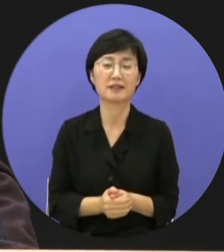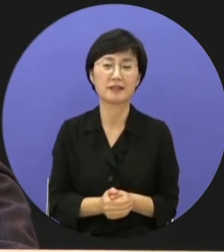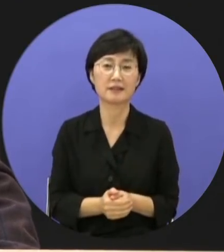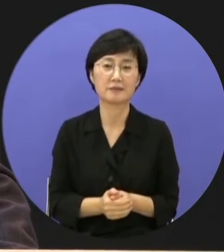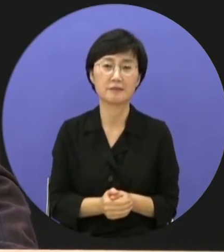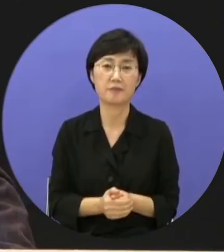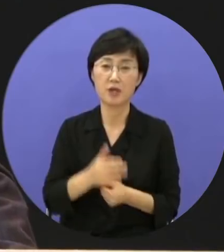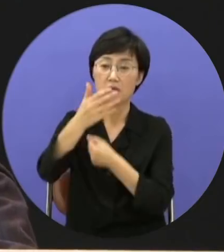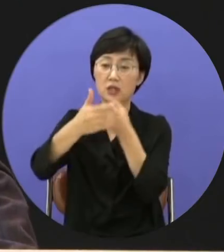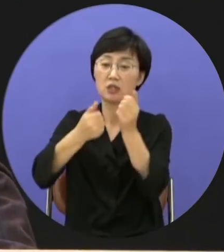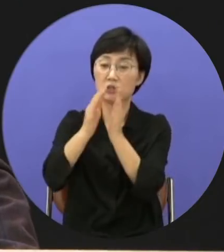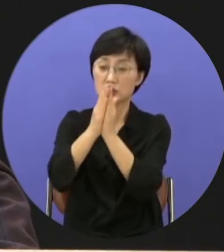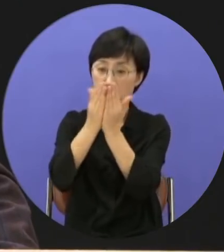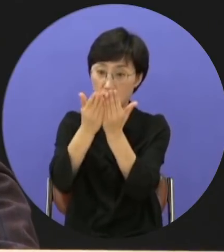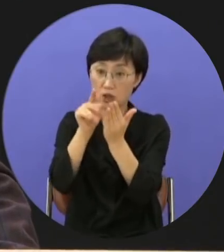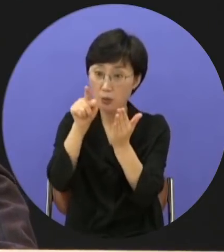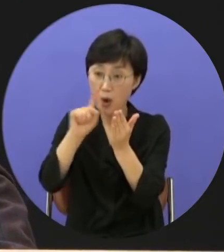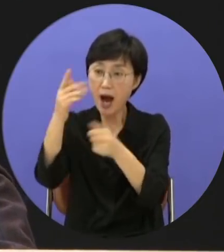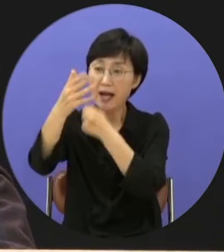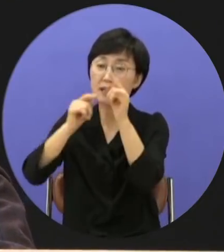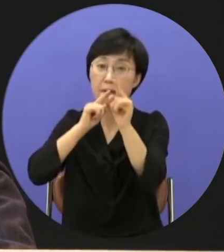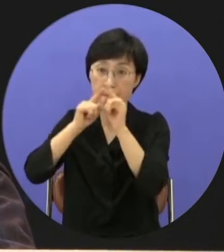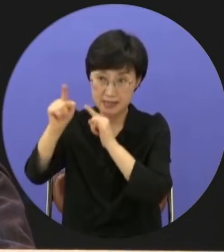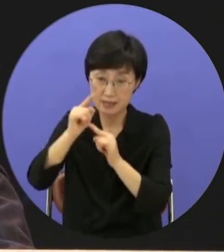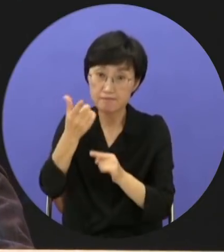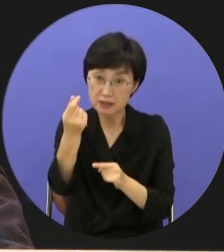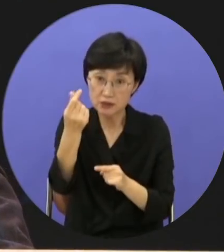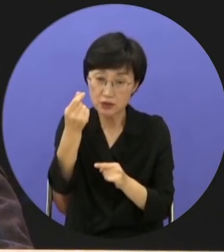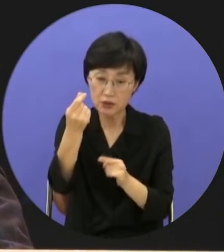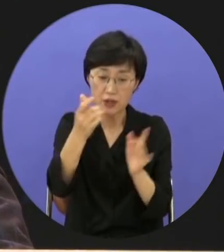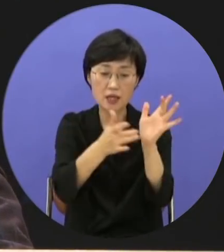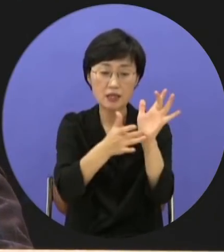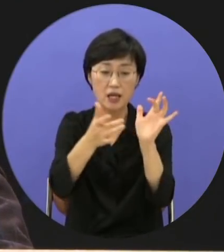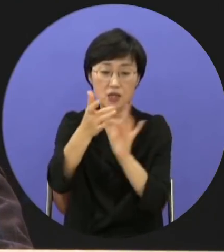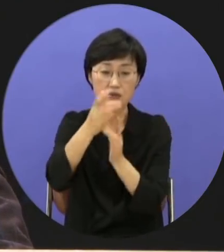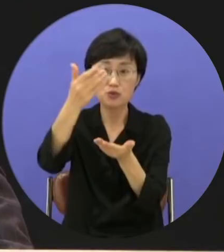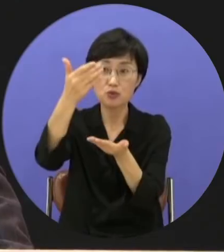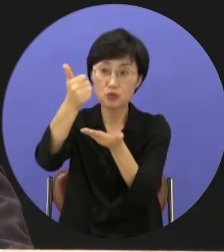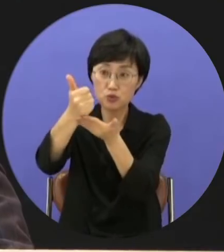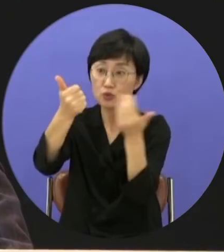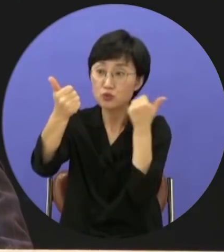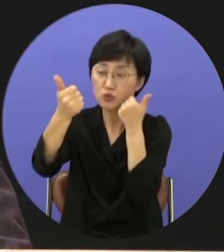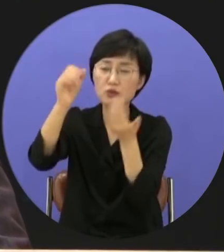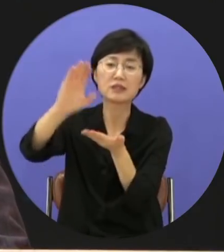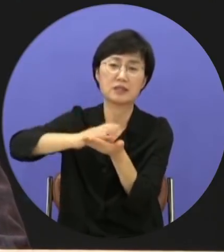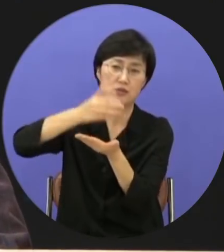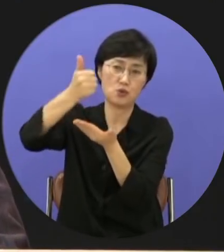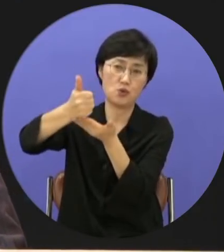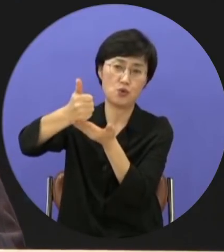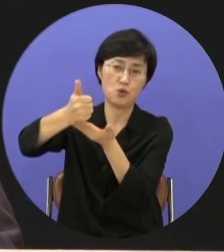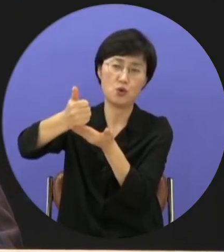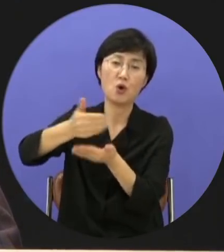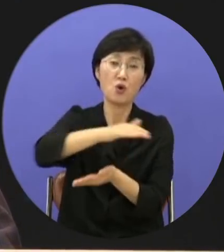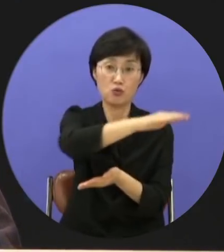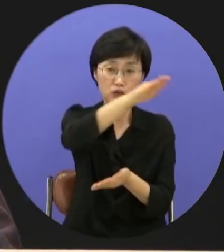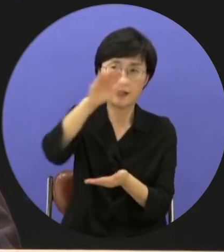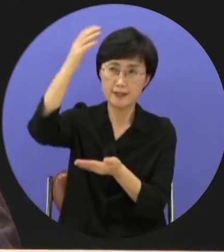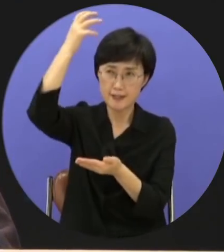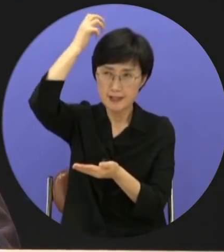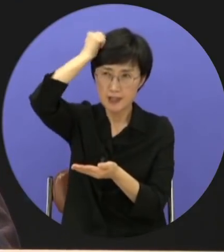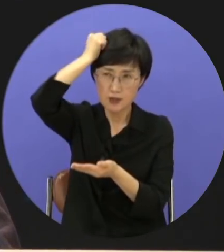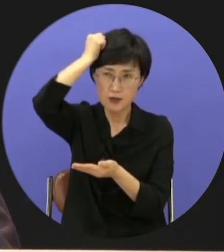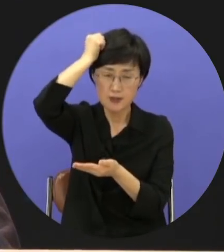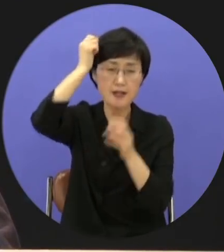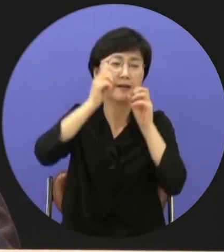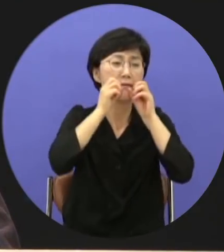말씀이요, 예수는 그리스도시요, 참된 구원자임의 증인입니다. I'm a witness of the fact that the Bible is the word of God. Jesus is